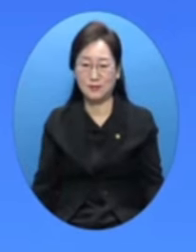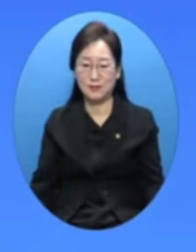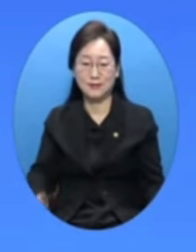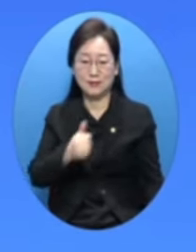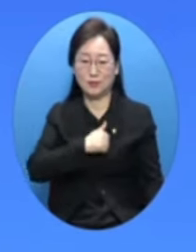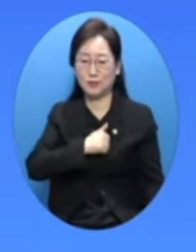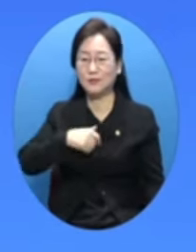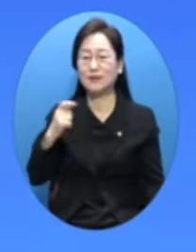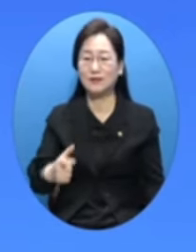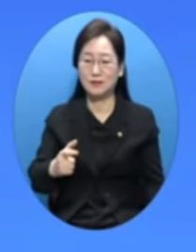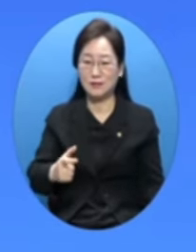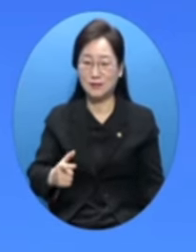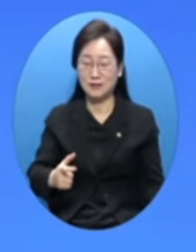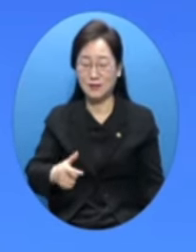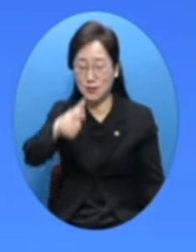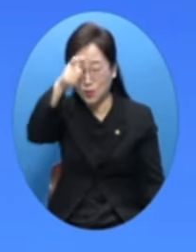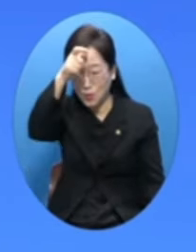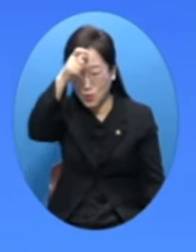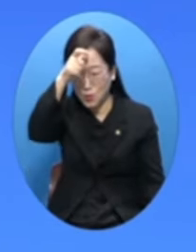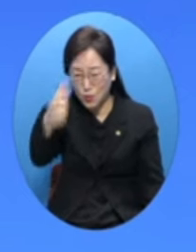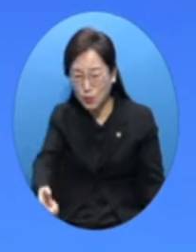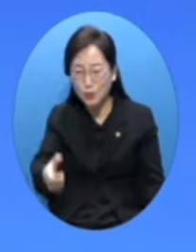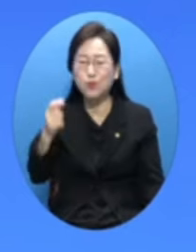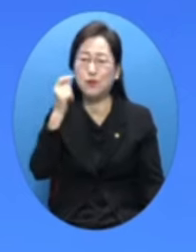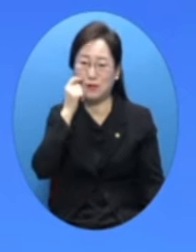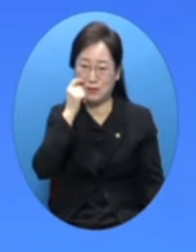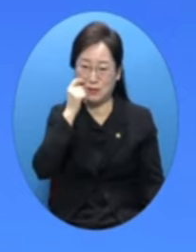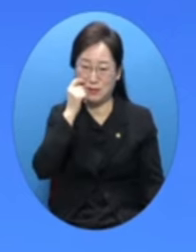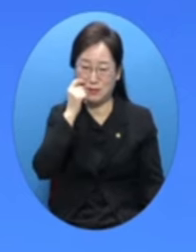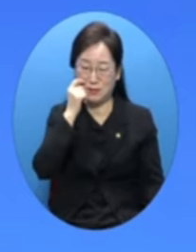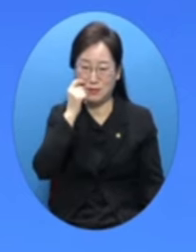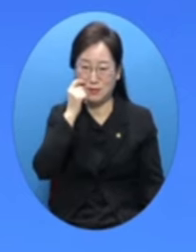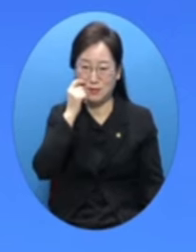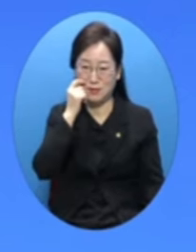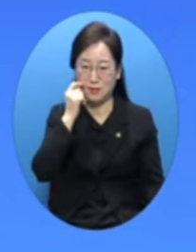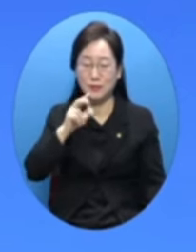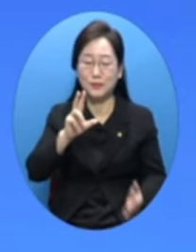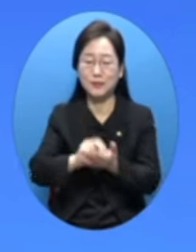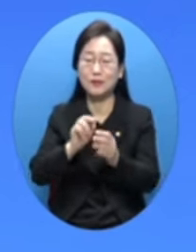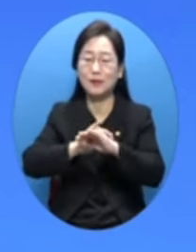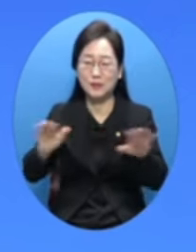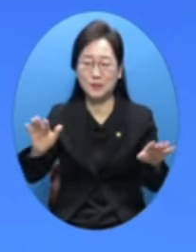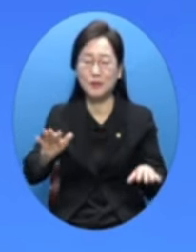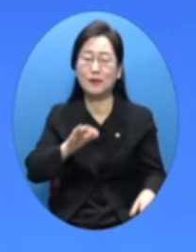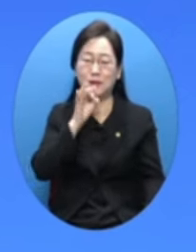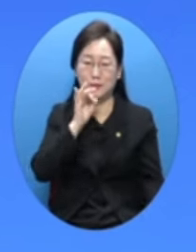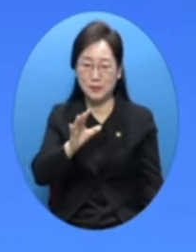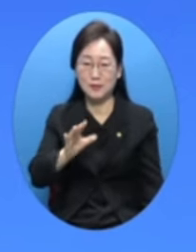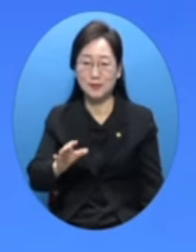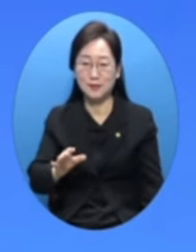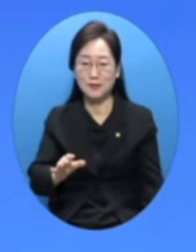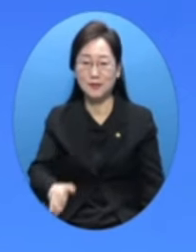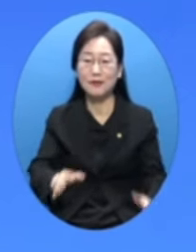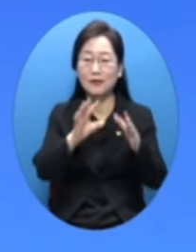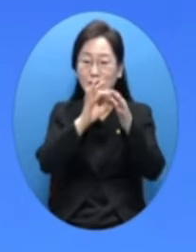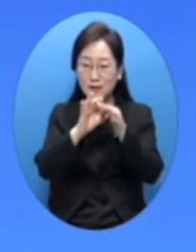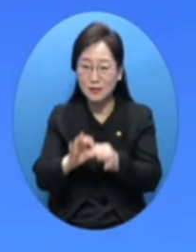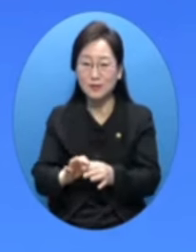자존심이 강해서 그 고집을 못 내놓기 때문에 문제 해결되지 않냐고 계속